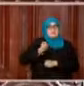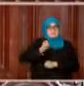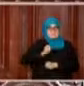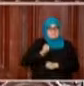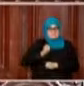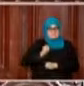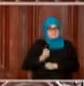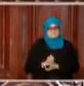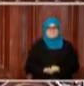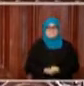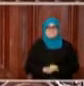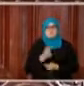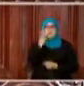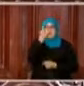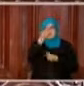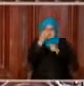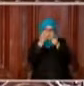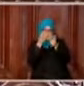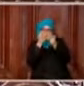أن رصاصة واحدة